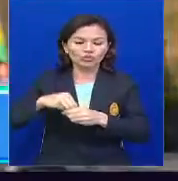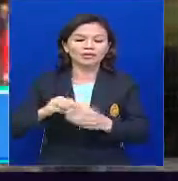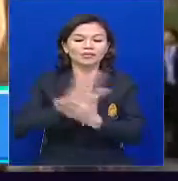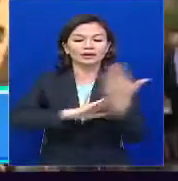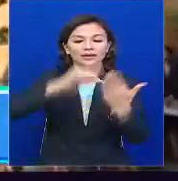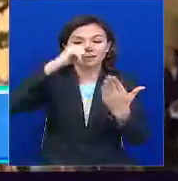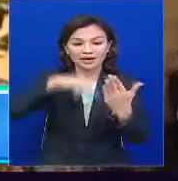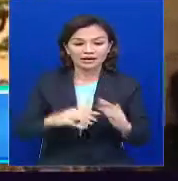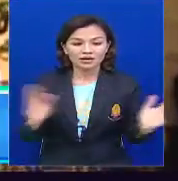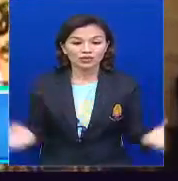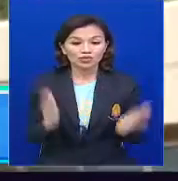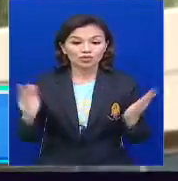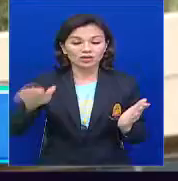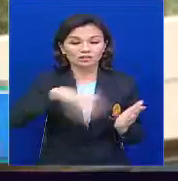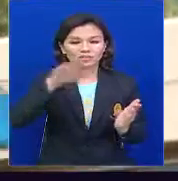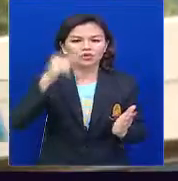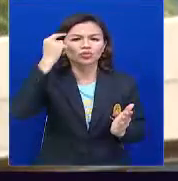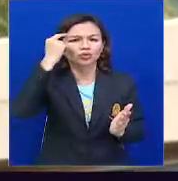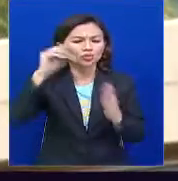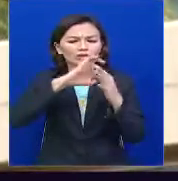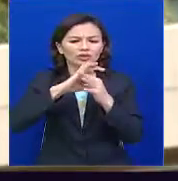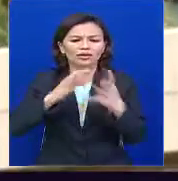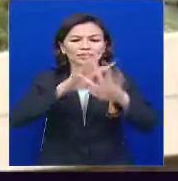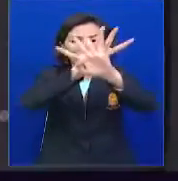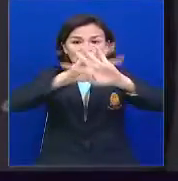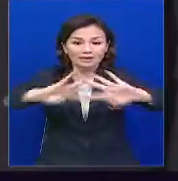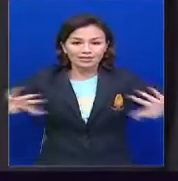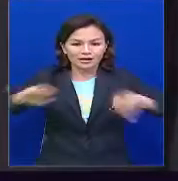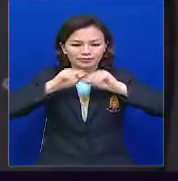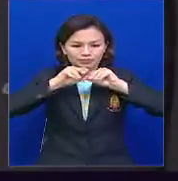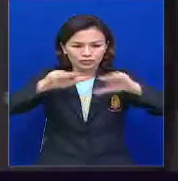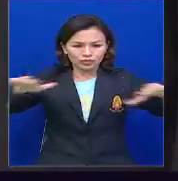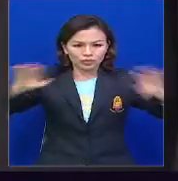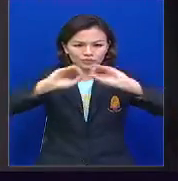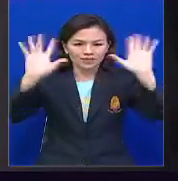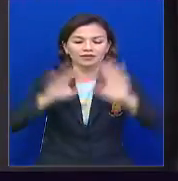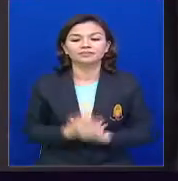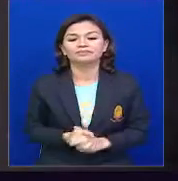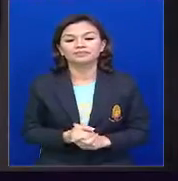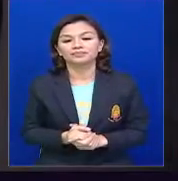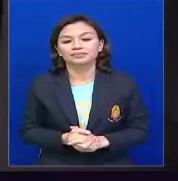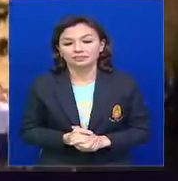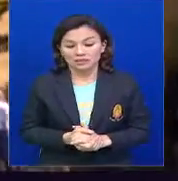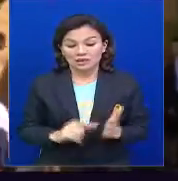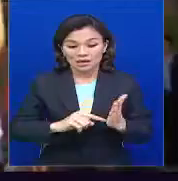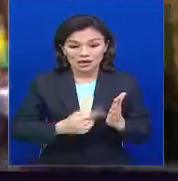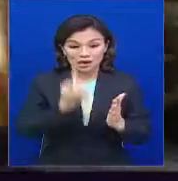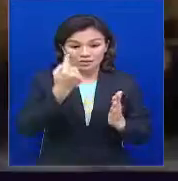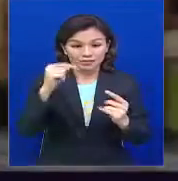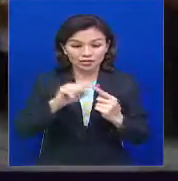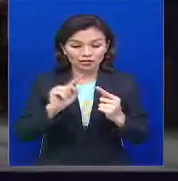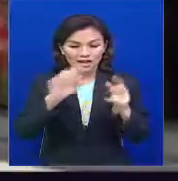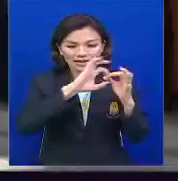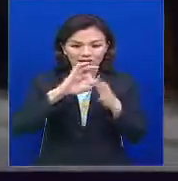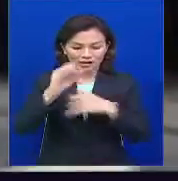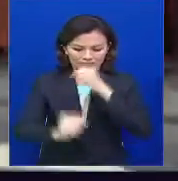างความตระหนักรู้เกี่ยวกับประชาคมอาเซียนในวงกว้างซึ่งในปี2559เป็นการเริ่มต้นแห่งการเฉลิมฉลอง